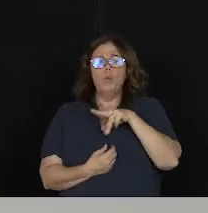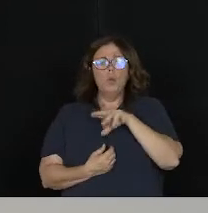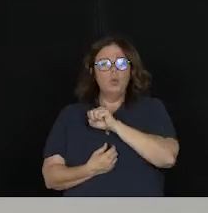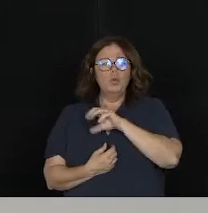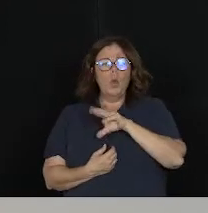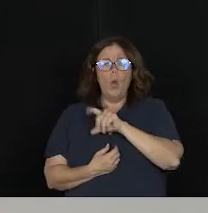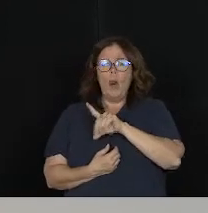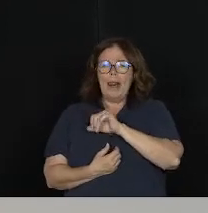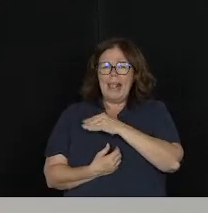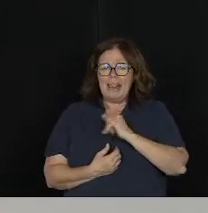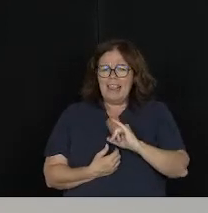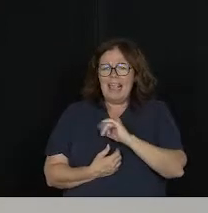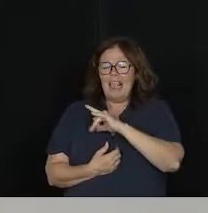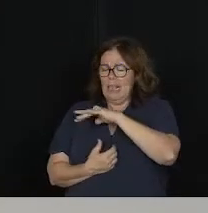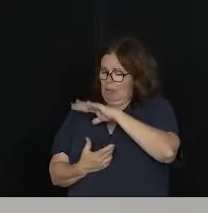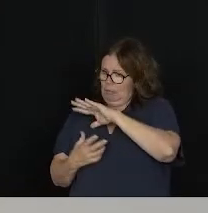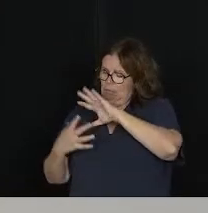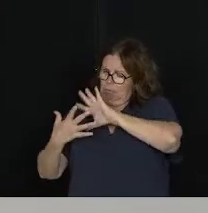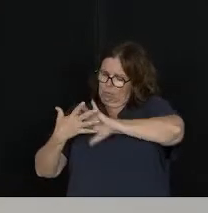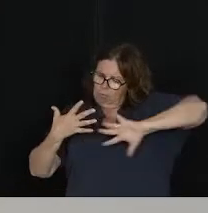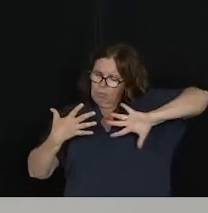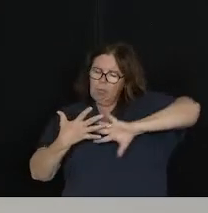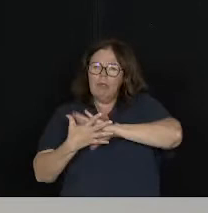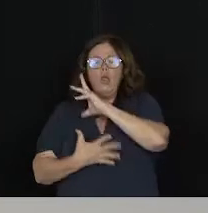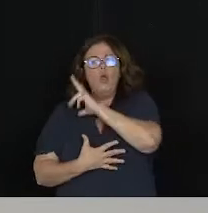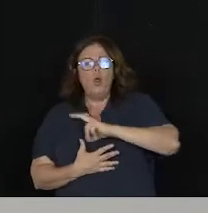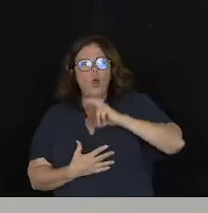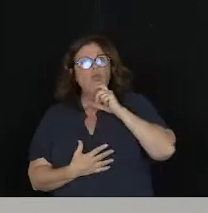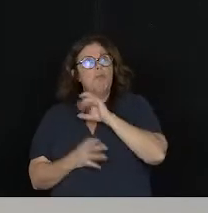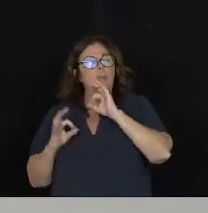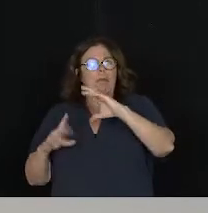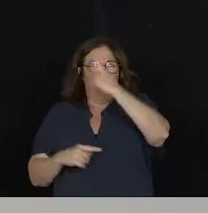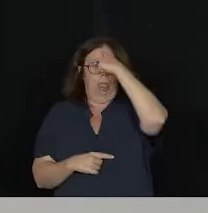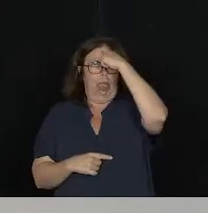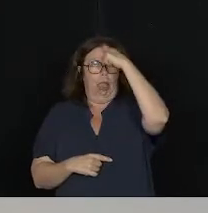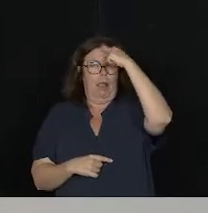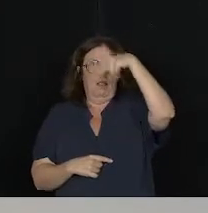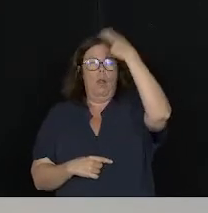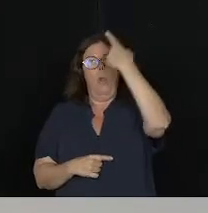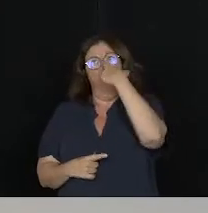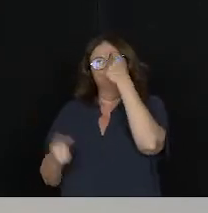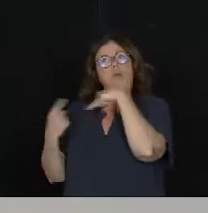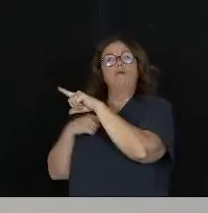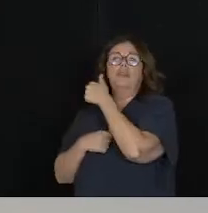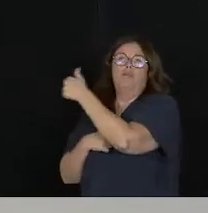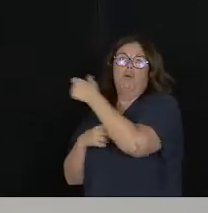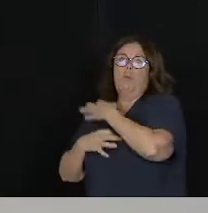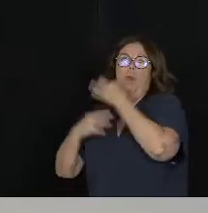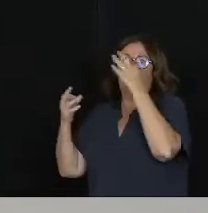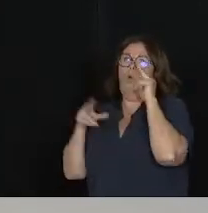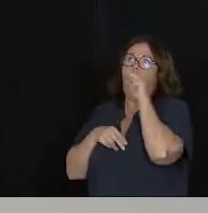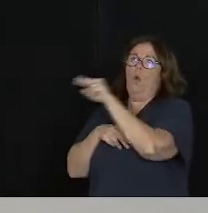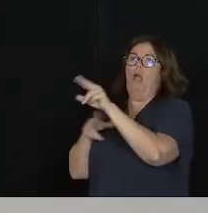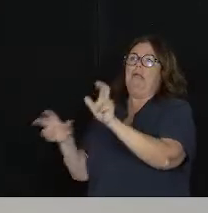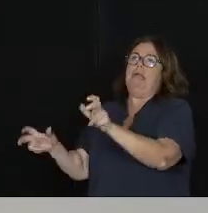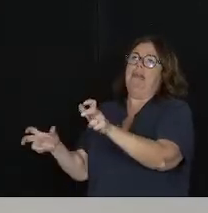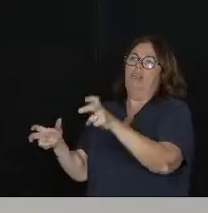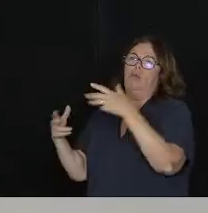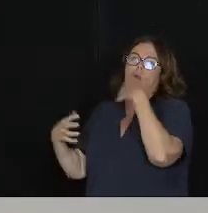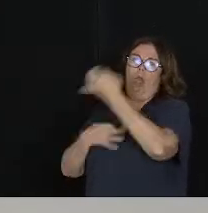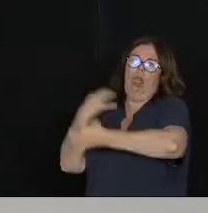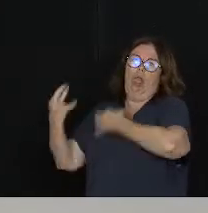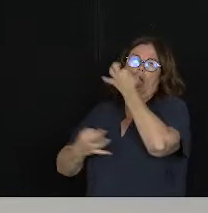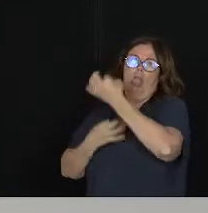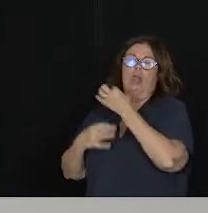de Jérusalem, c'était des Nordiques, je ne crois pas. Bon, alors je pense que vous regardez un peu trop la télévision, ils disent tout ça à la télévision,